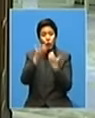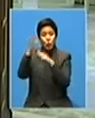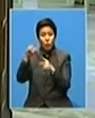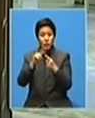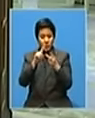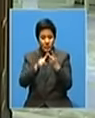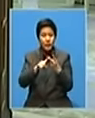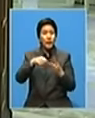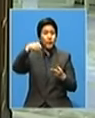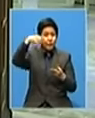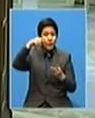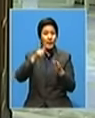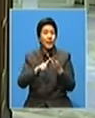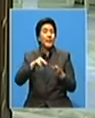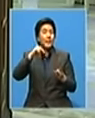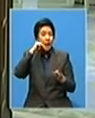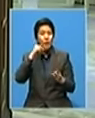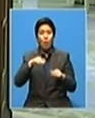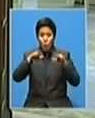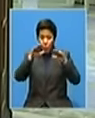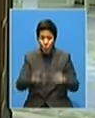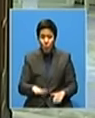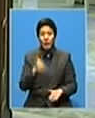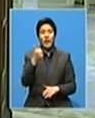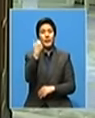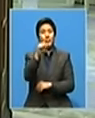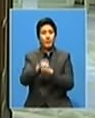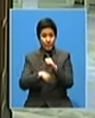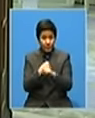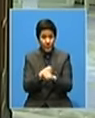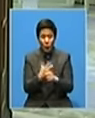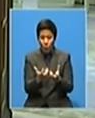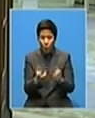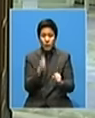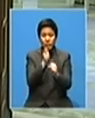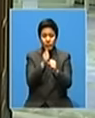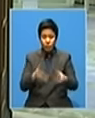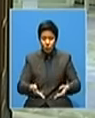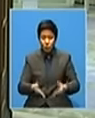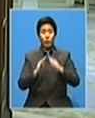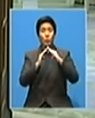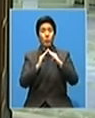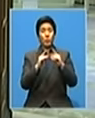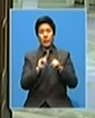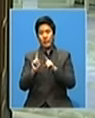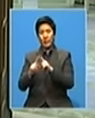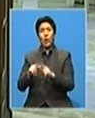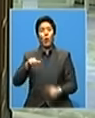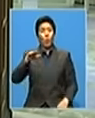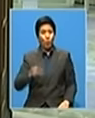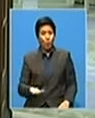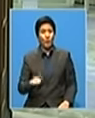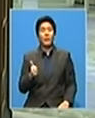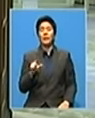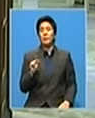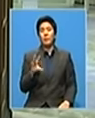ค่าประปาได้2เท่าเป็นเวลา10ปีรวมทั้งหักค่าติดตั้งหรือก่อสร้างสิ่งอำนวยความสะดวกได้ร้อยละ